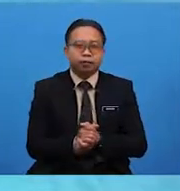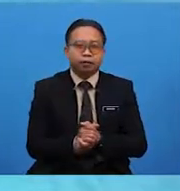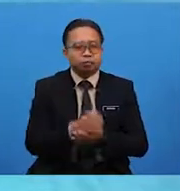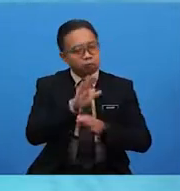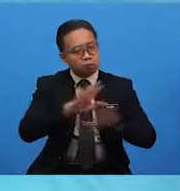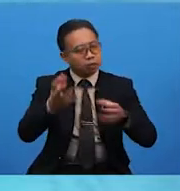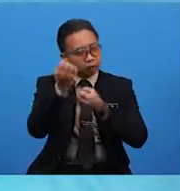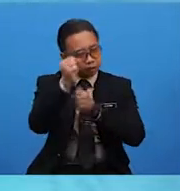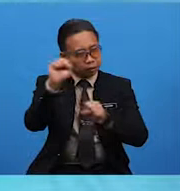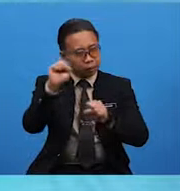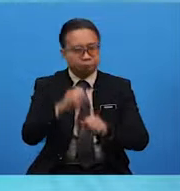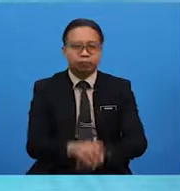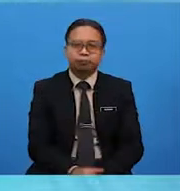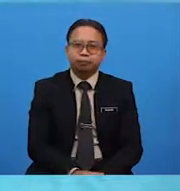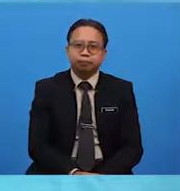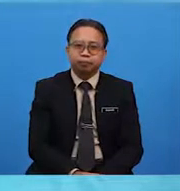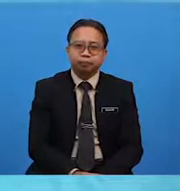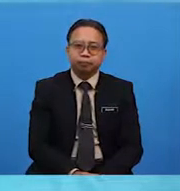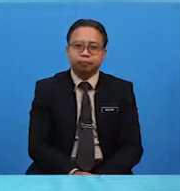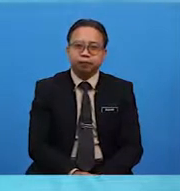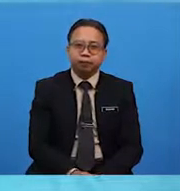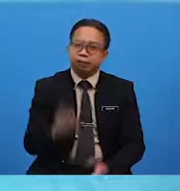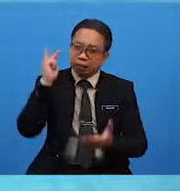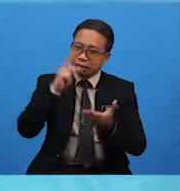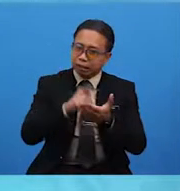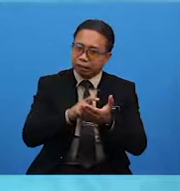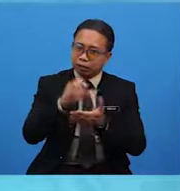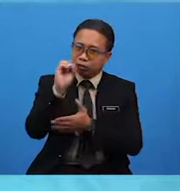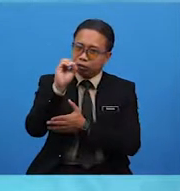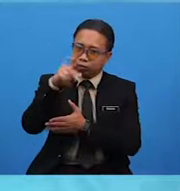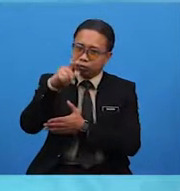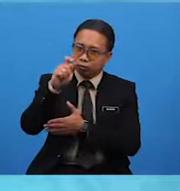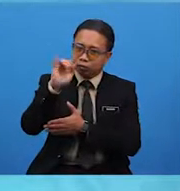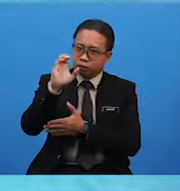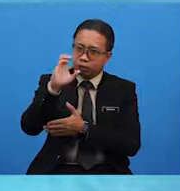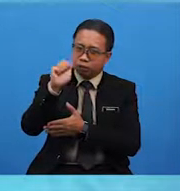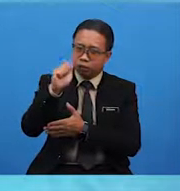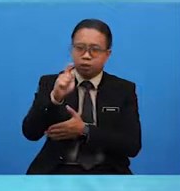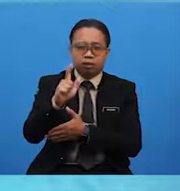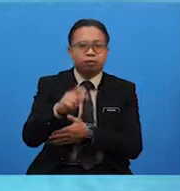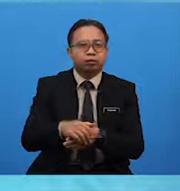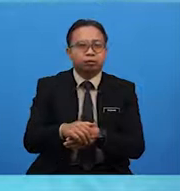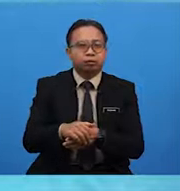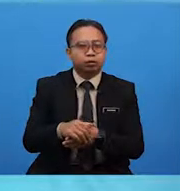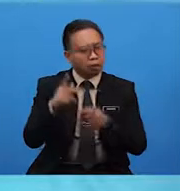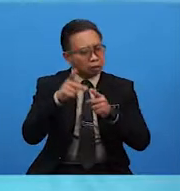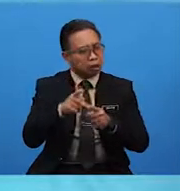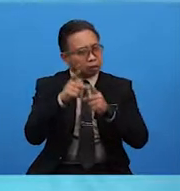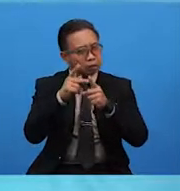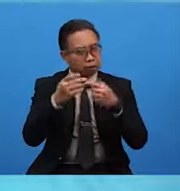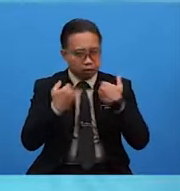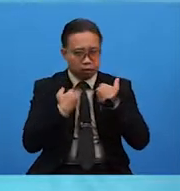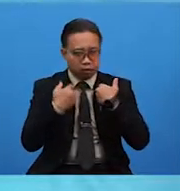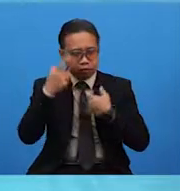yang tidak siap kadangkala Ia juga dikenal sebagai optical redison Keane bersifat scientific dengan pengalaman